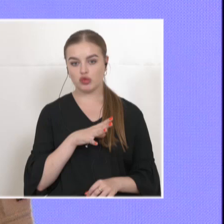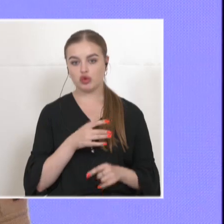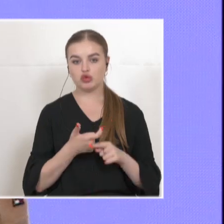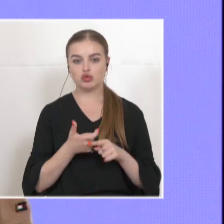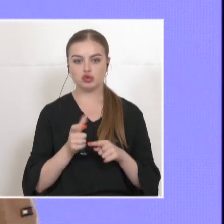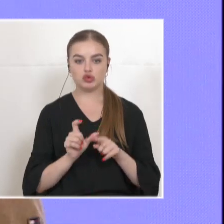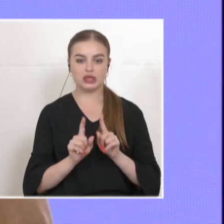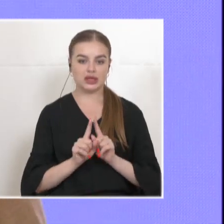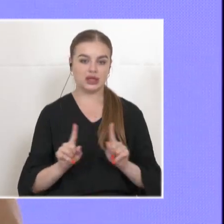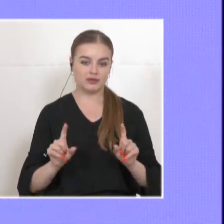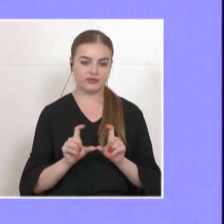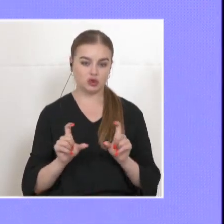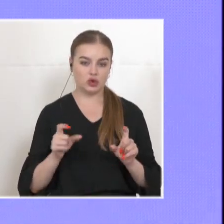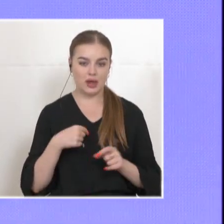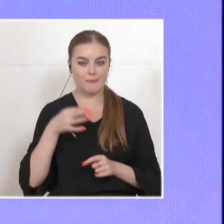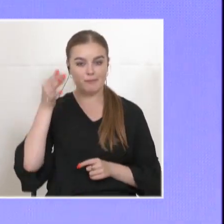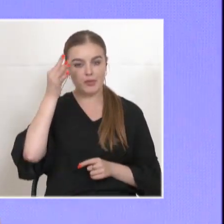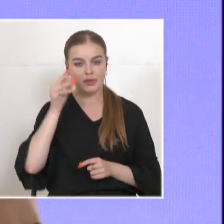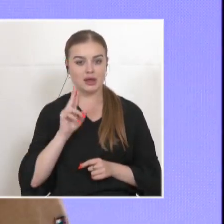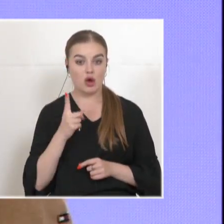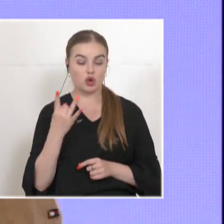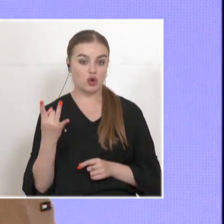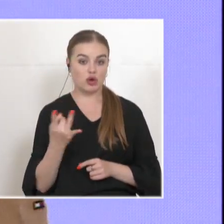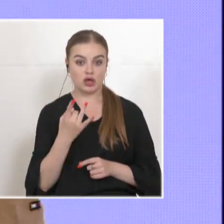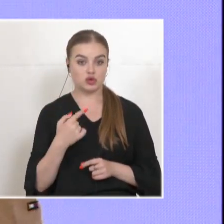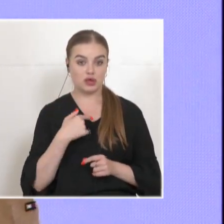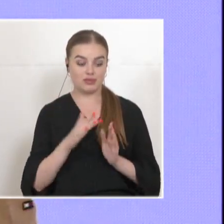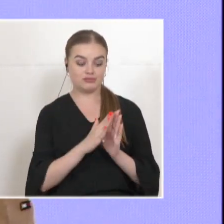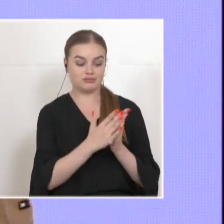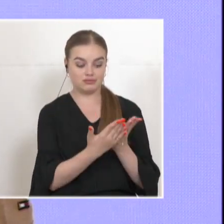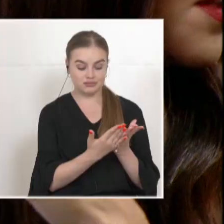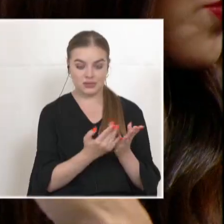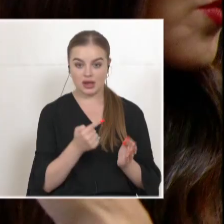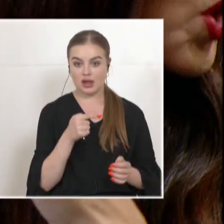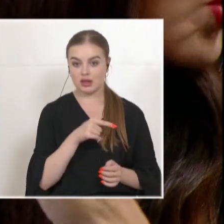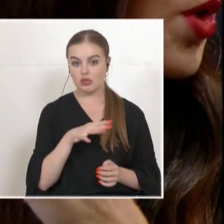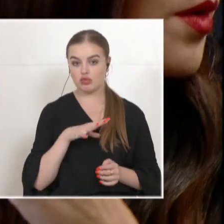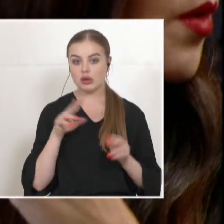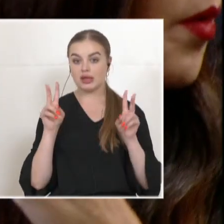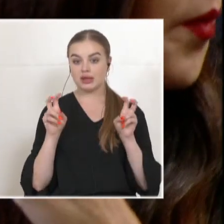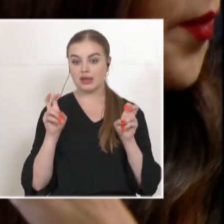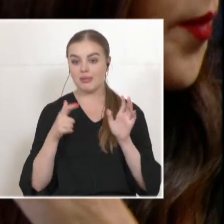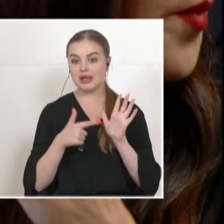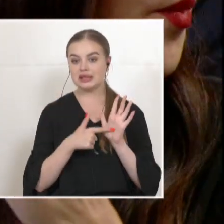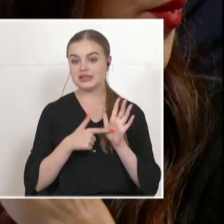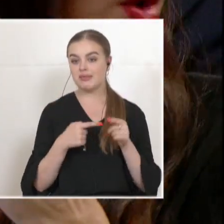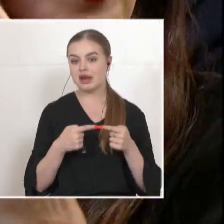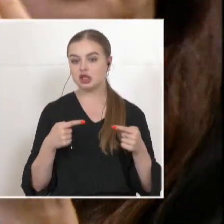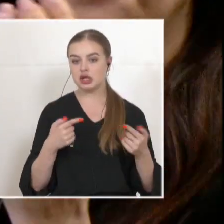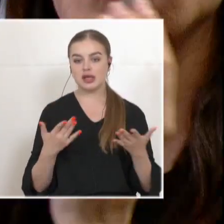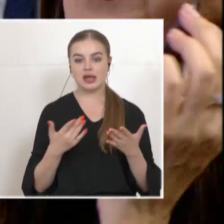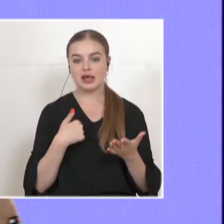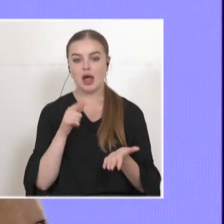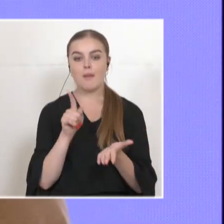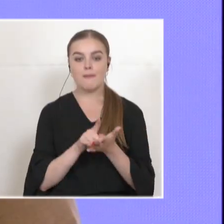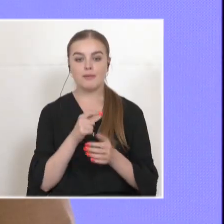дуже дивно в школі. Я пам'ятаю, як одного разу я відкрив підручник, а там була тема «Сім речей, які я маю зробити